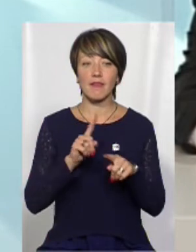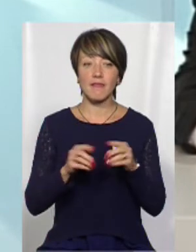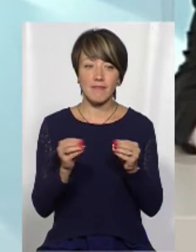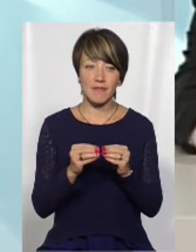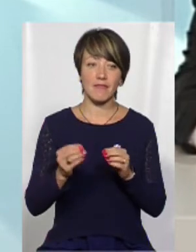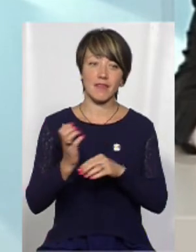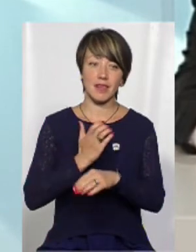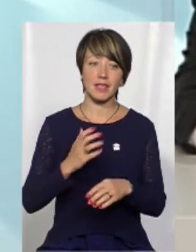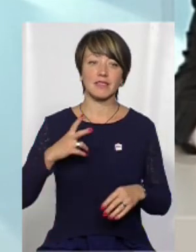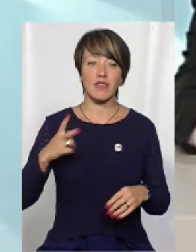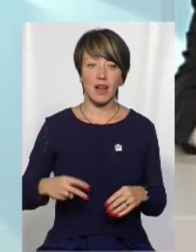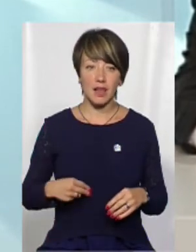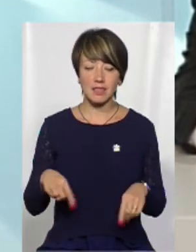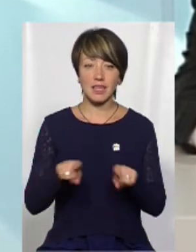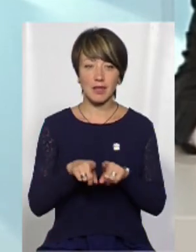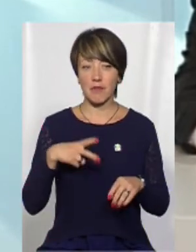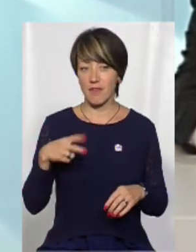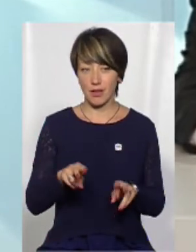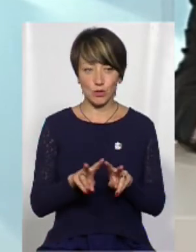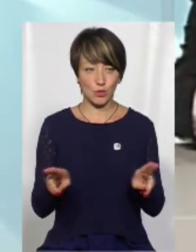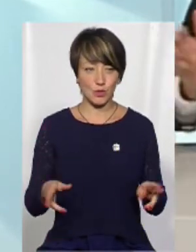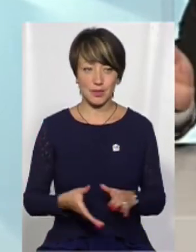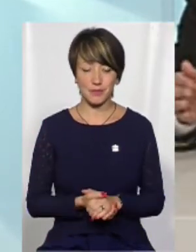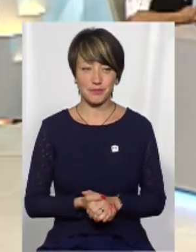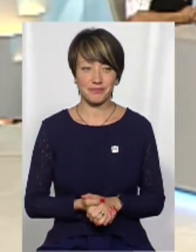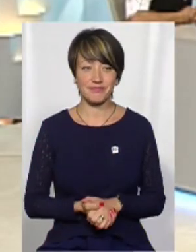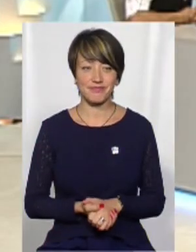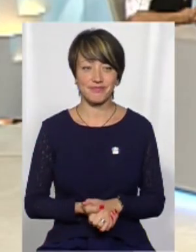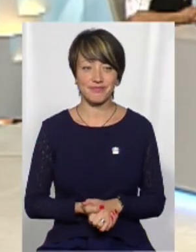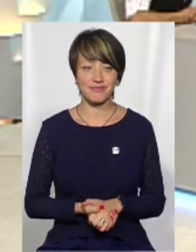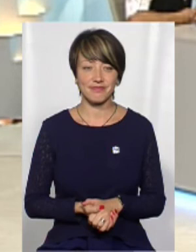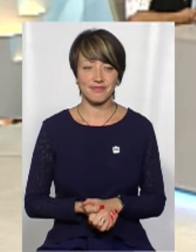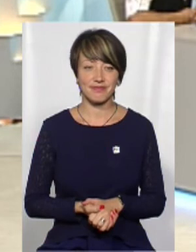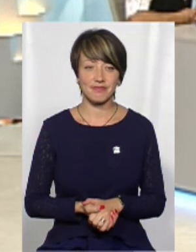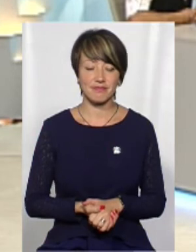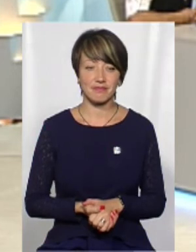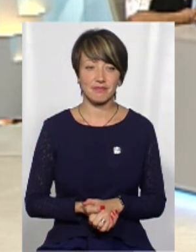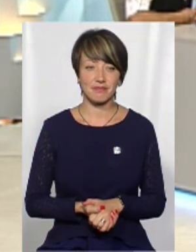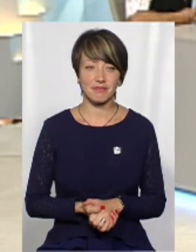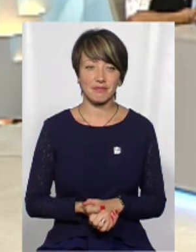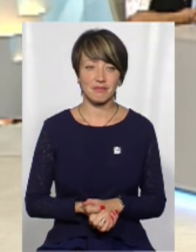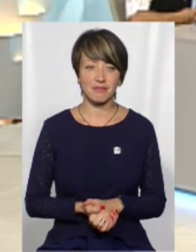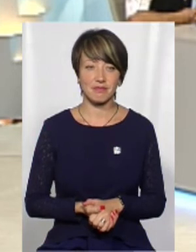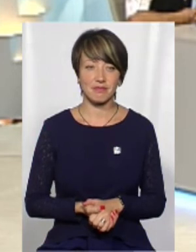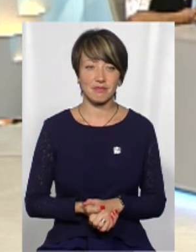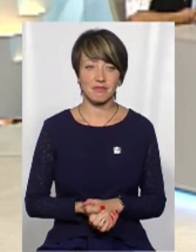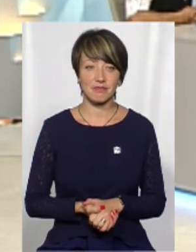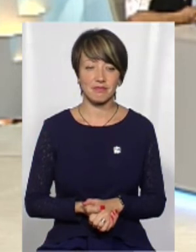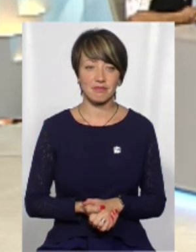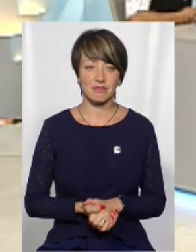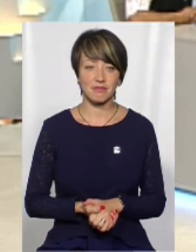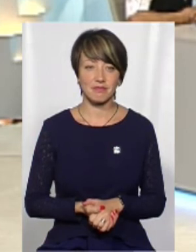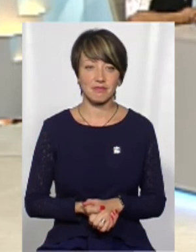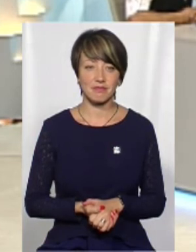самої Франції. Ось, так само, як і французи. Comme vous avez dit, il n'y a pas de production à Хмельницьк pour les clients